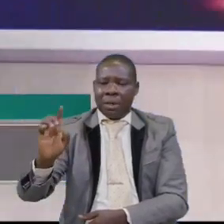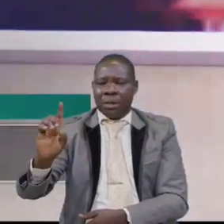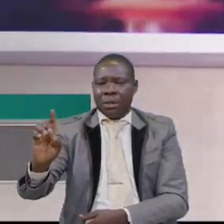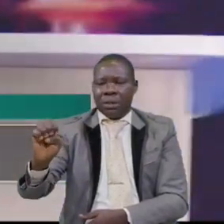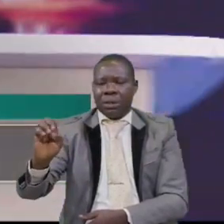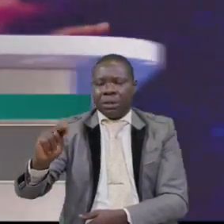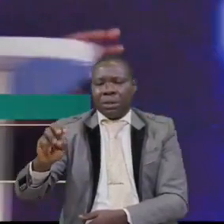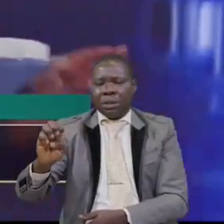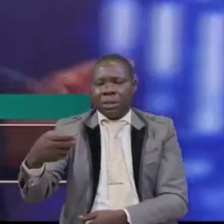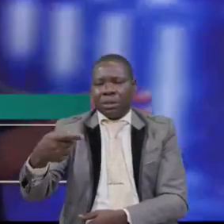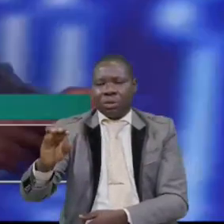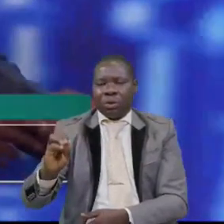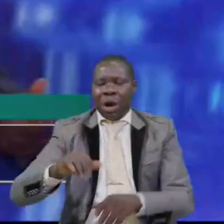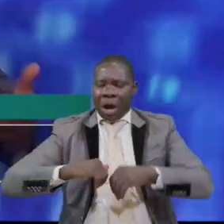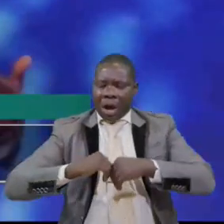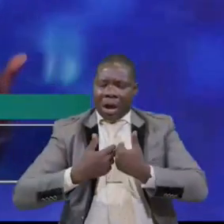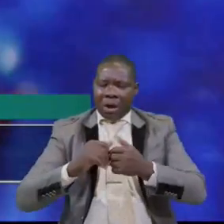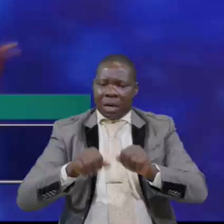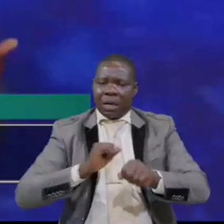1, 2,